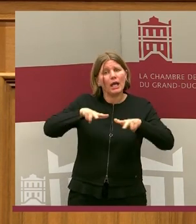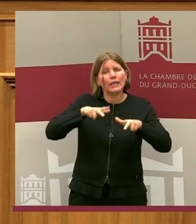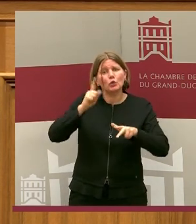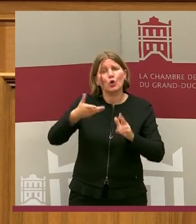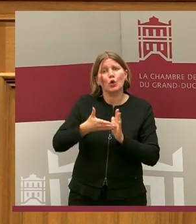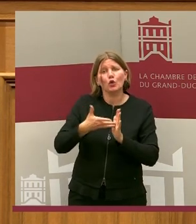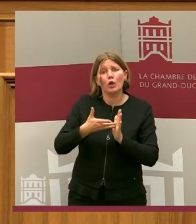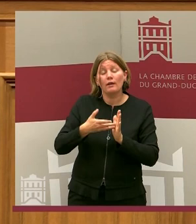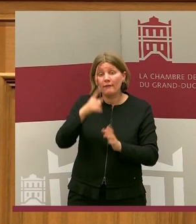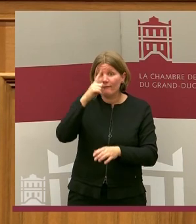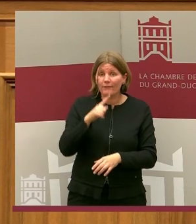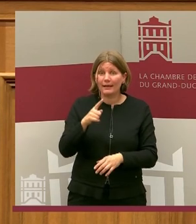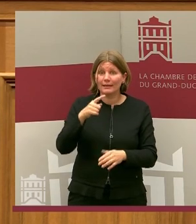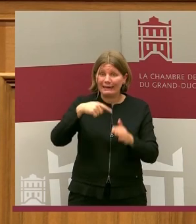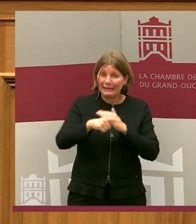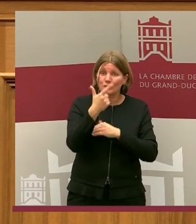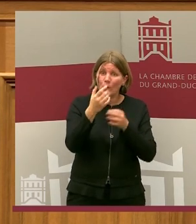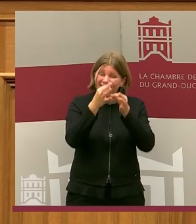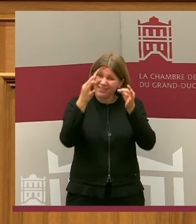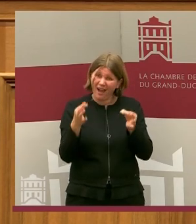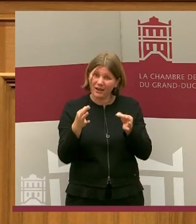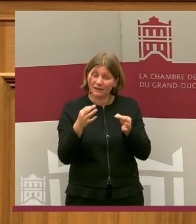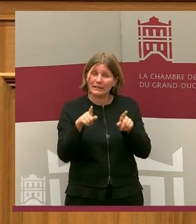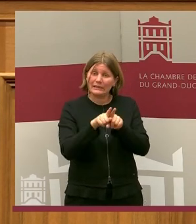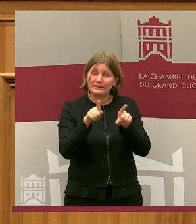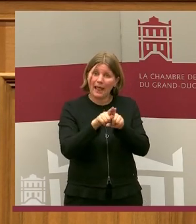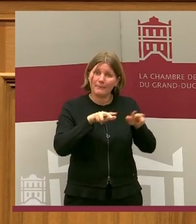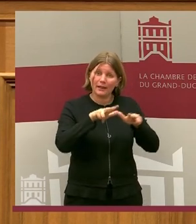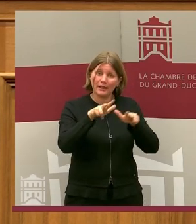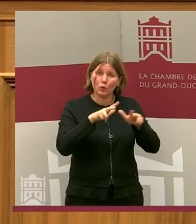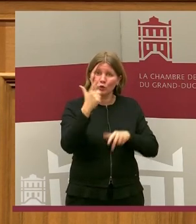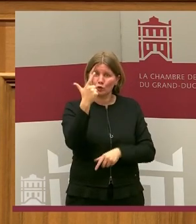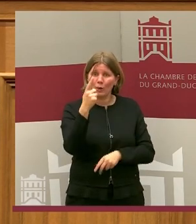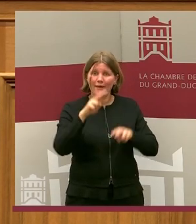wann innerhalb von 2D die Namensregierung